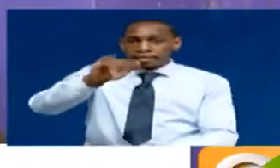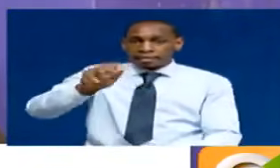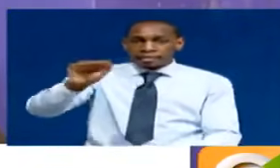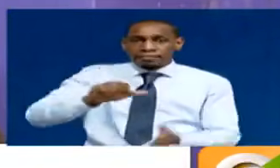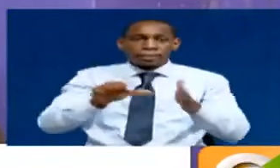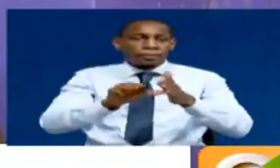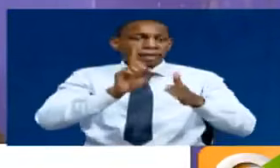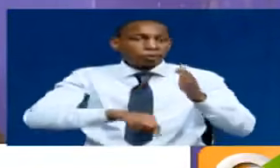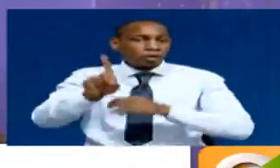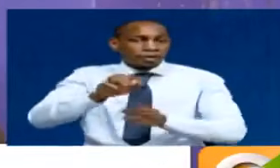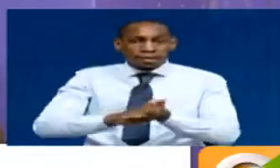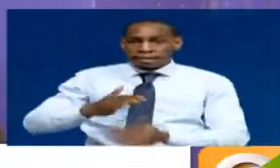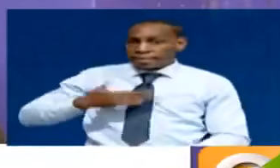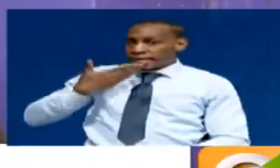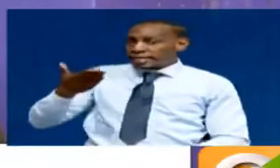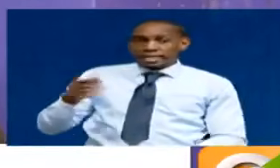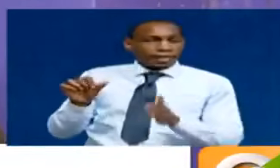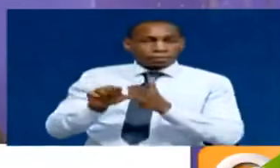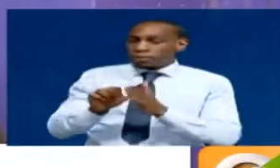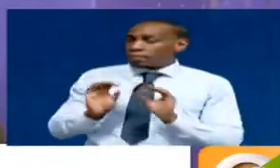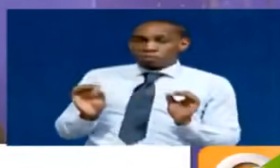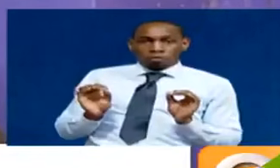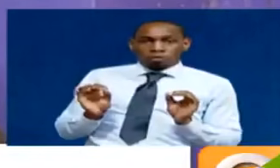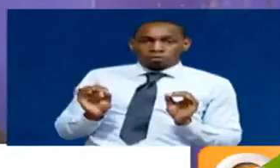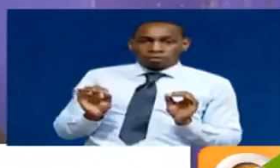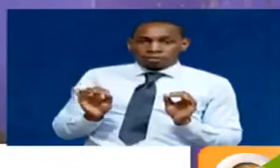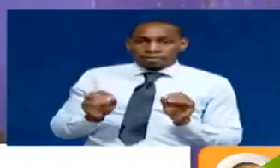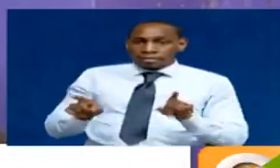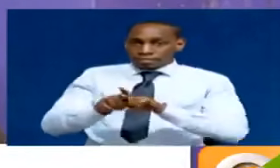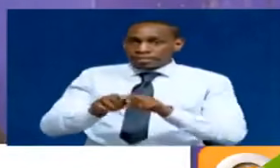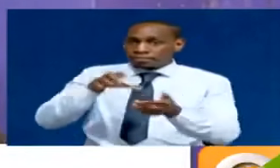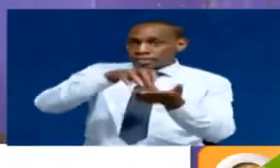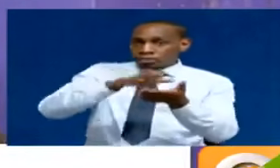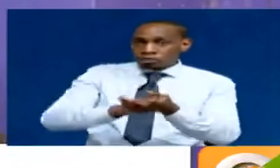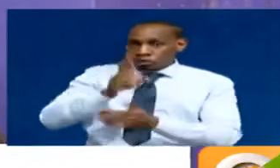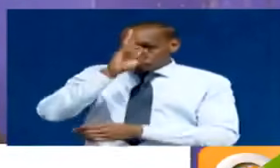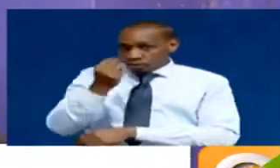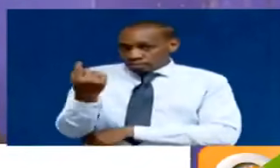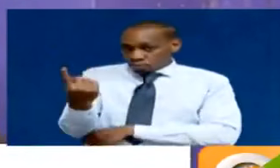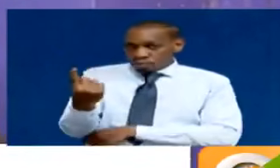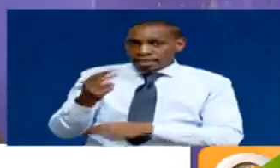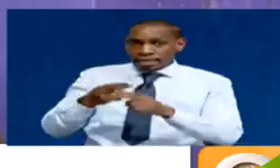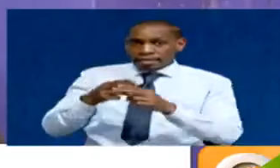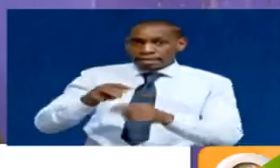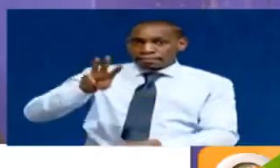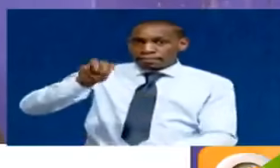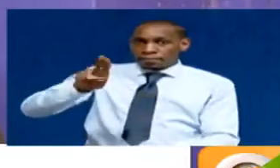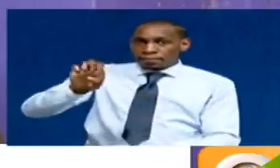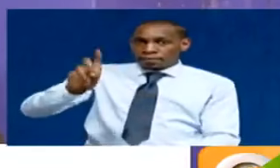nini, amekosea nini. Mimi nikawaambia mimi hakuna kitu nimekosea. Kwa ile harakati, ofisa mmoja mwenye alikuwa anaitwa